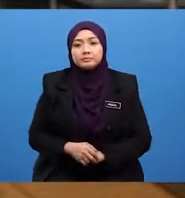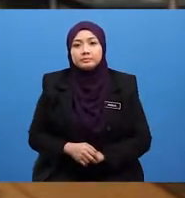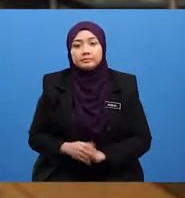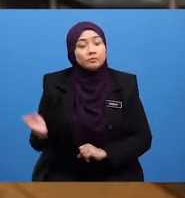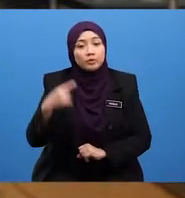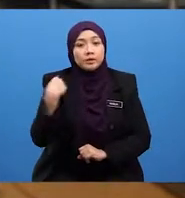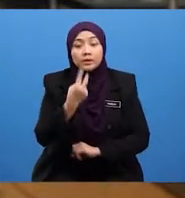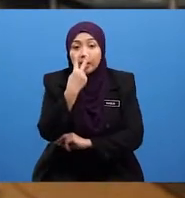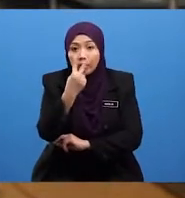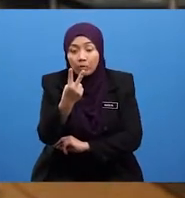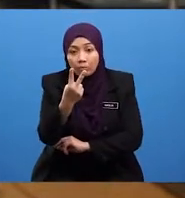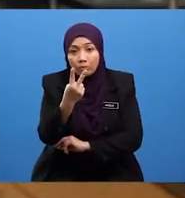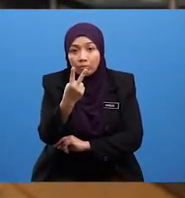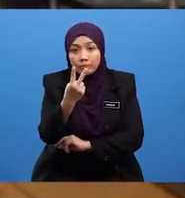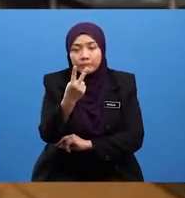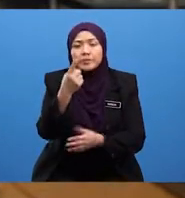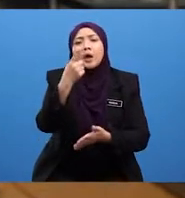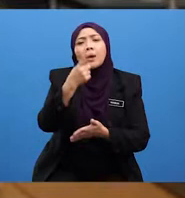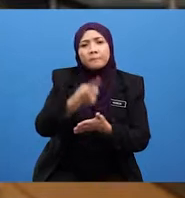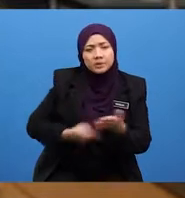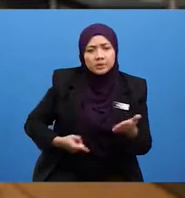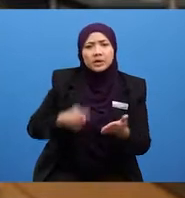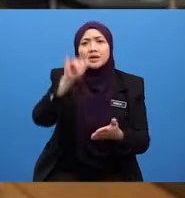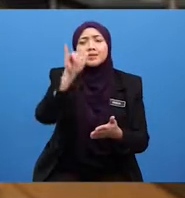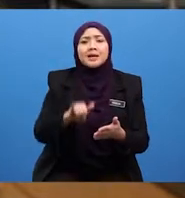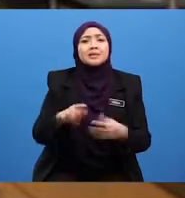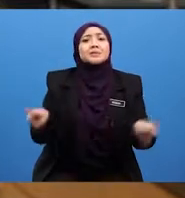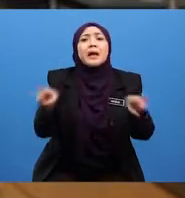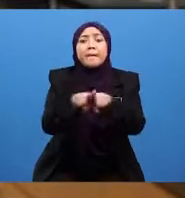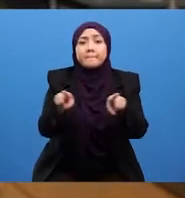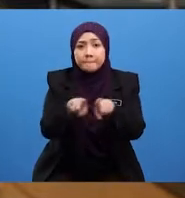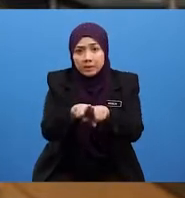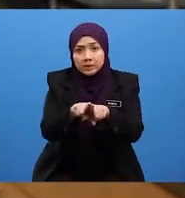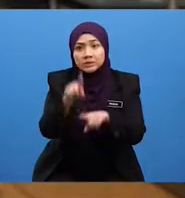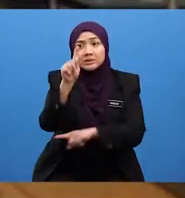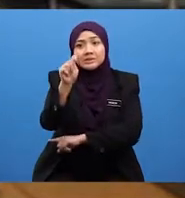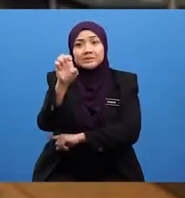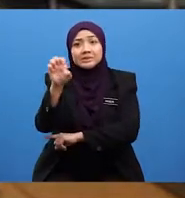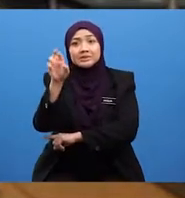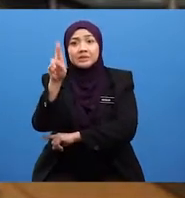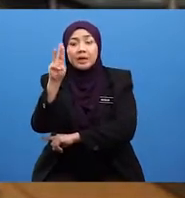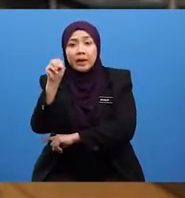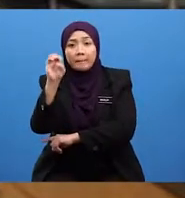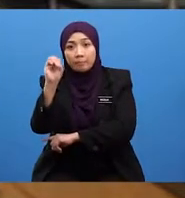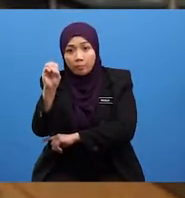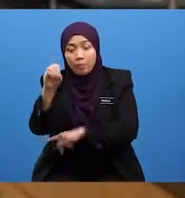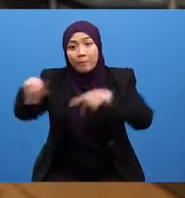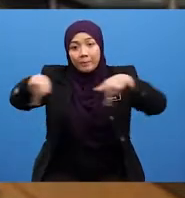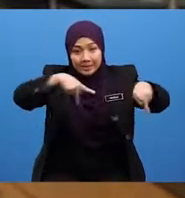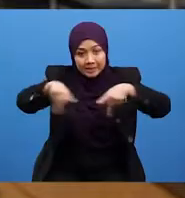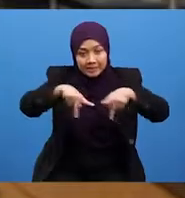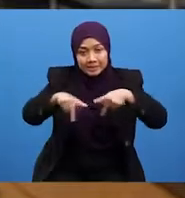lihat terlebih dahulu persamaan antara termoplastik dengan